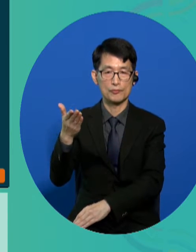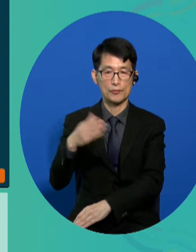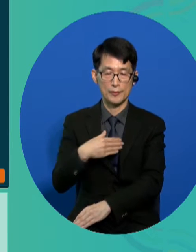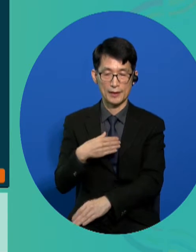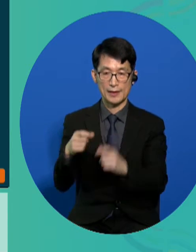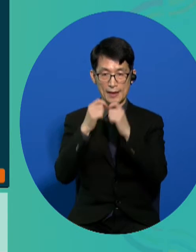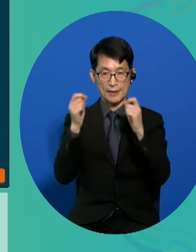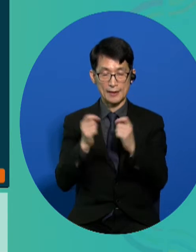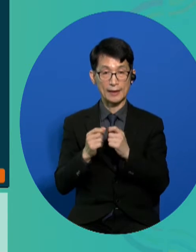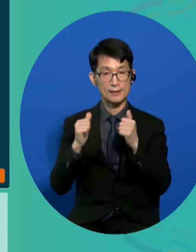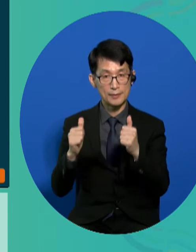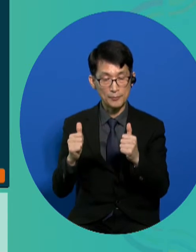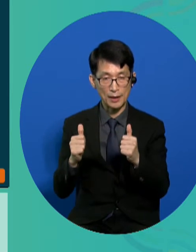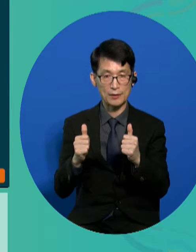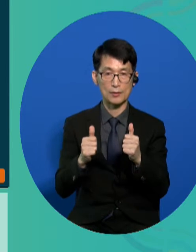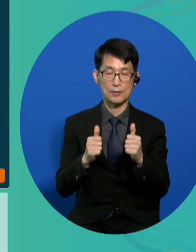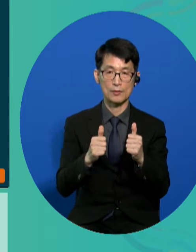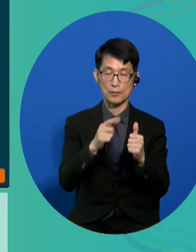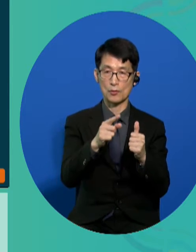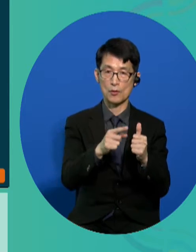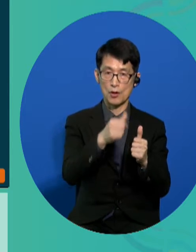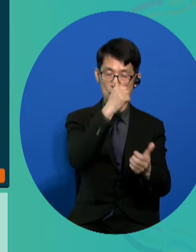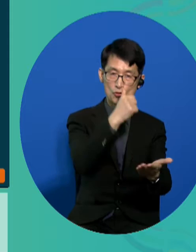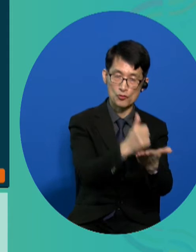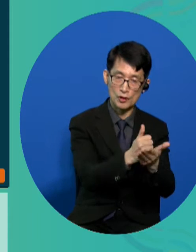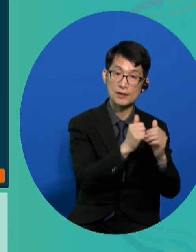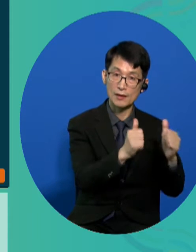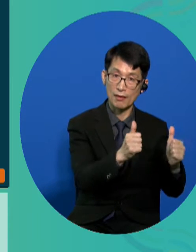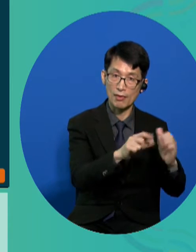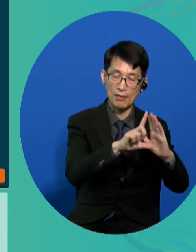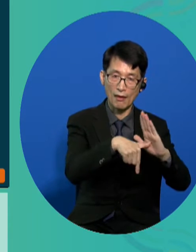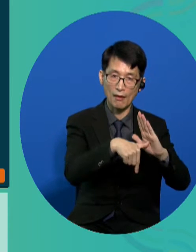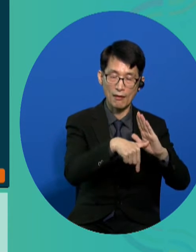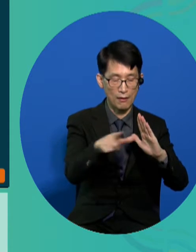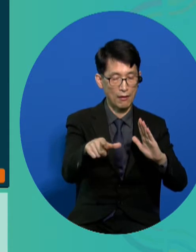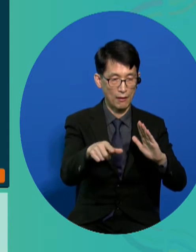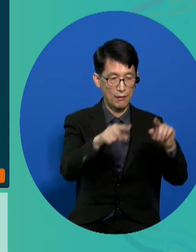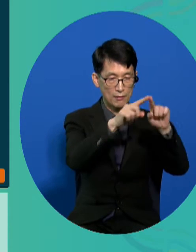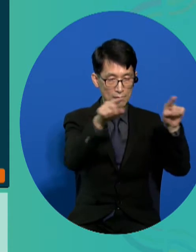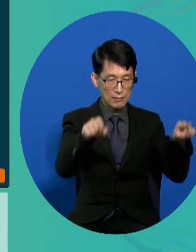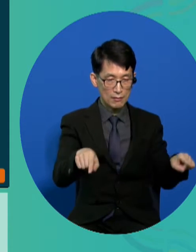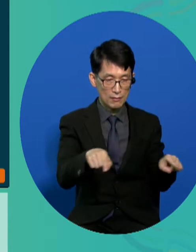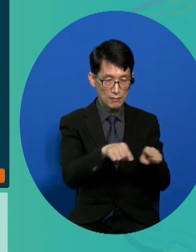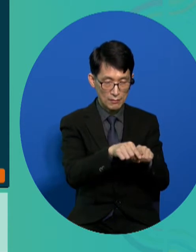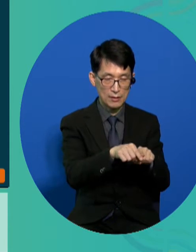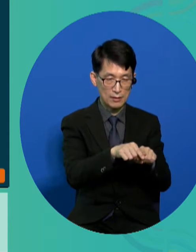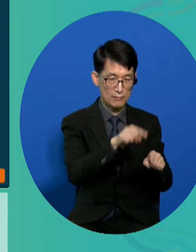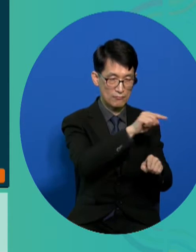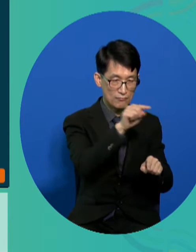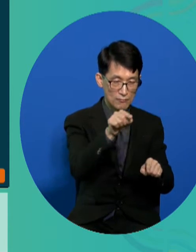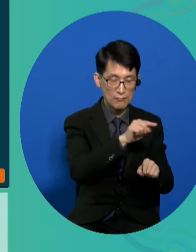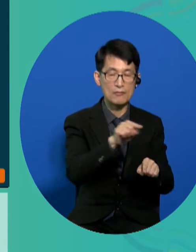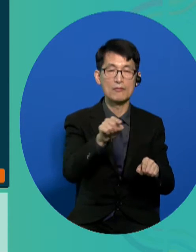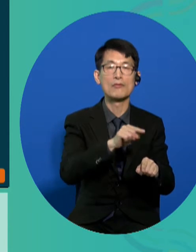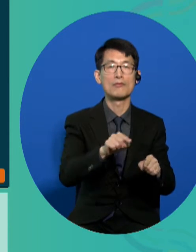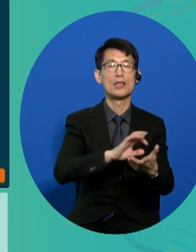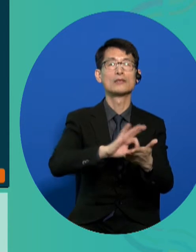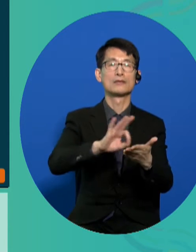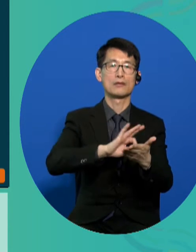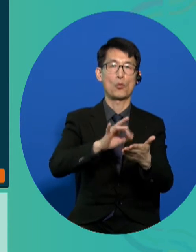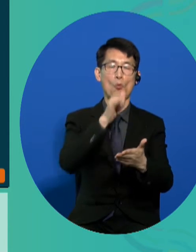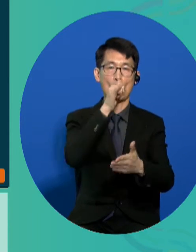형사 사건 관리가 점차 기술에 의존하고 있는 것을 볼 수가 있습니다. 팬데믹 기간 동안 전 세계 많은